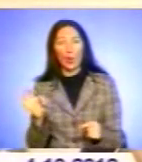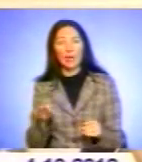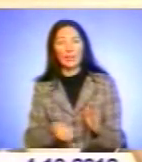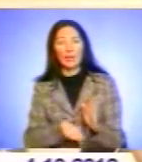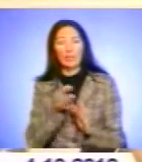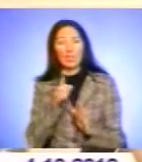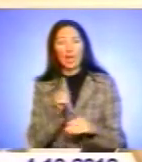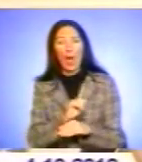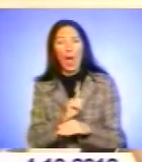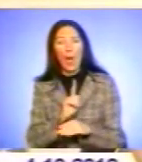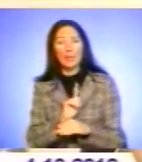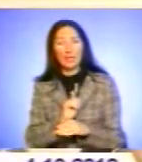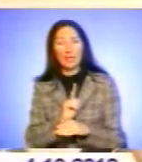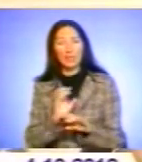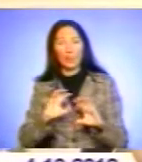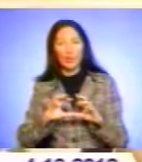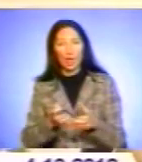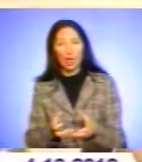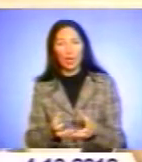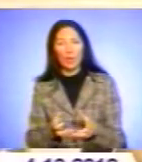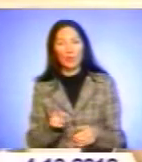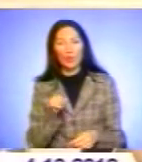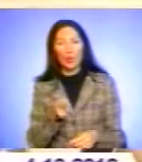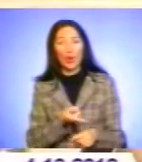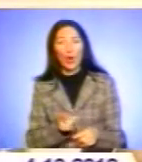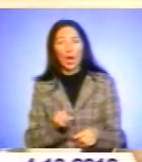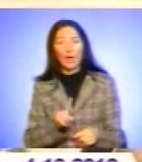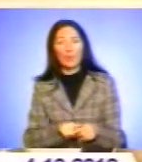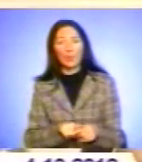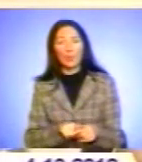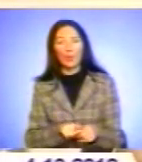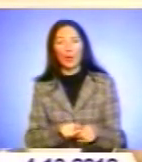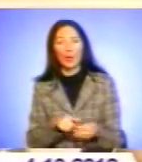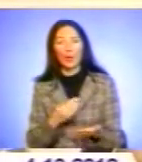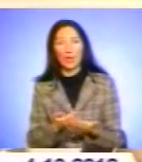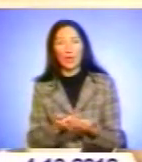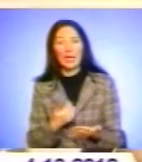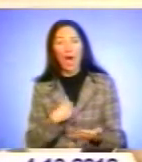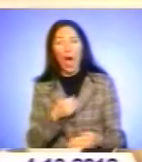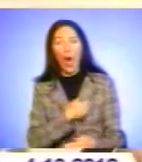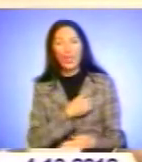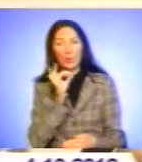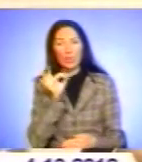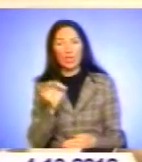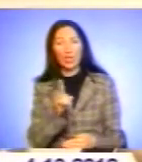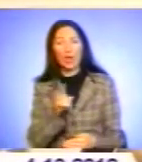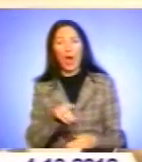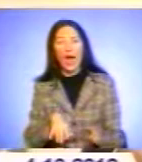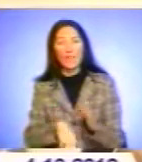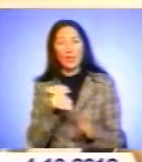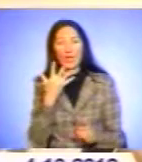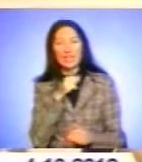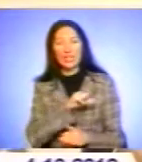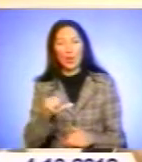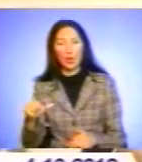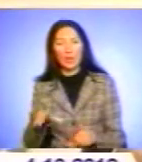найвищих міжнародних стандартів. Тому в цьому контексті я хотів би наголосити, що вибори на закордонних